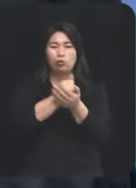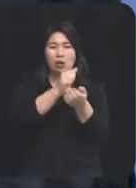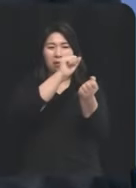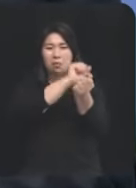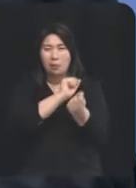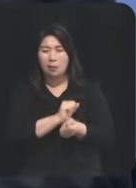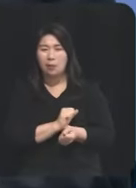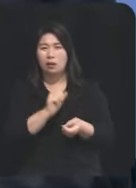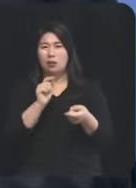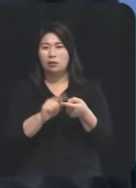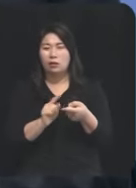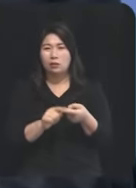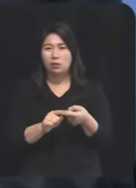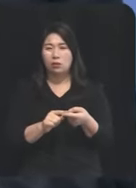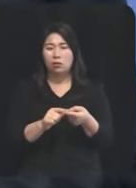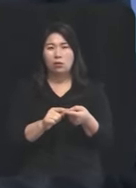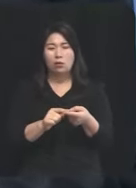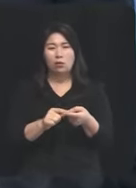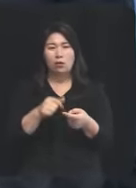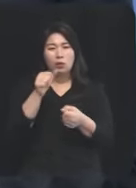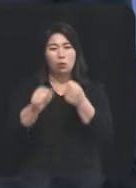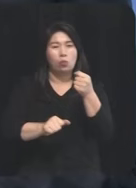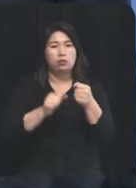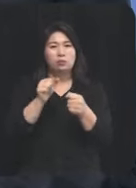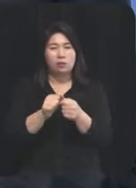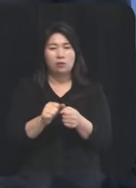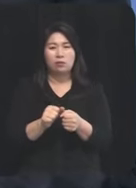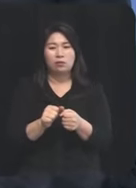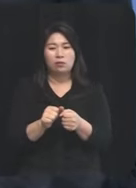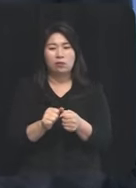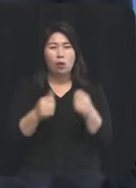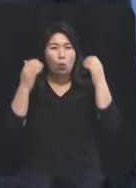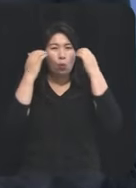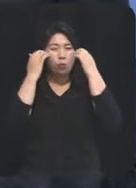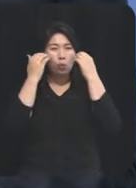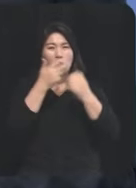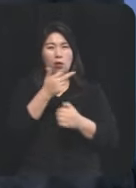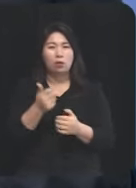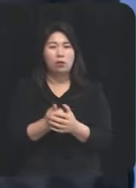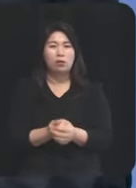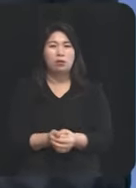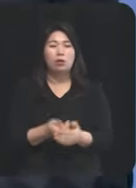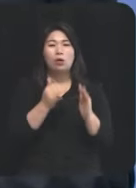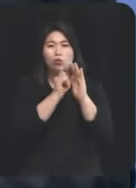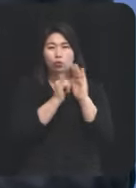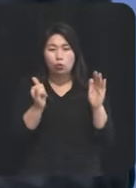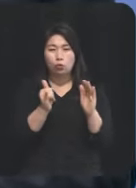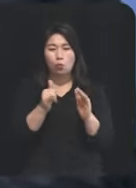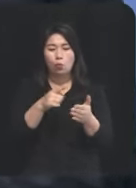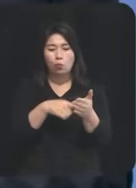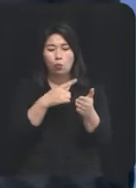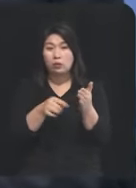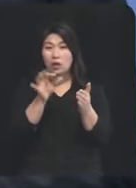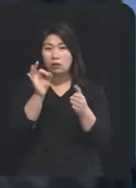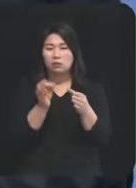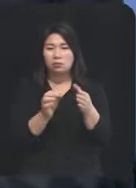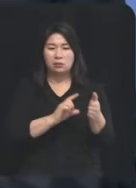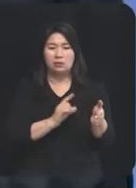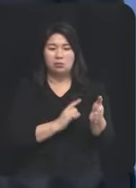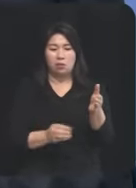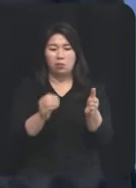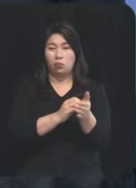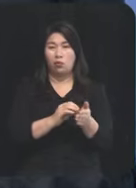비롯해서 반세기 동안 10초 남았습니다. 고통이 큽니다. 유족도 보상 범위에 포함시켜야 된다라고